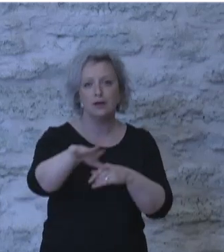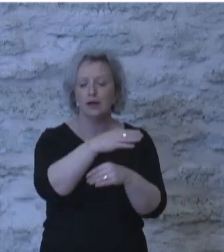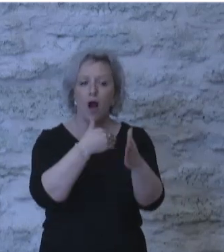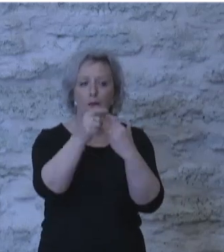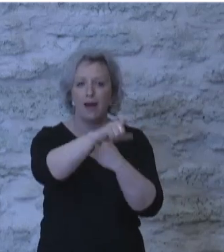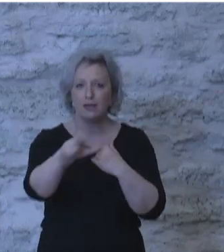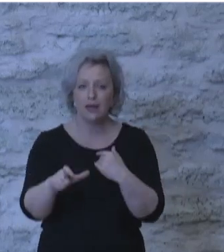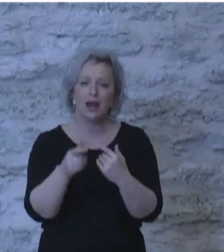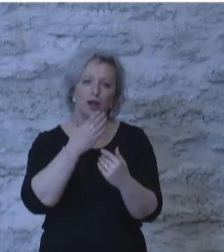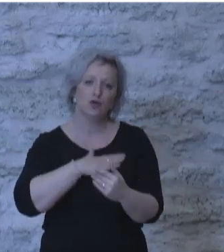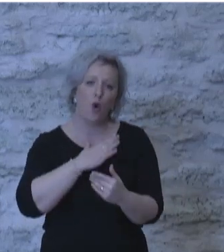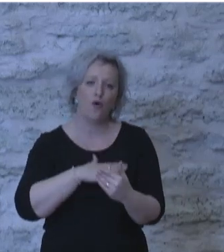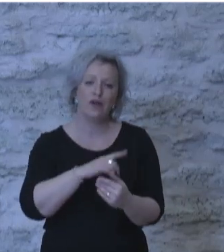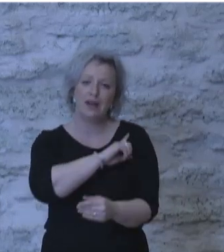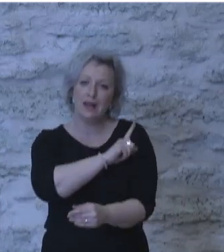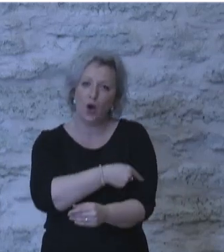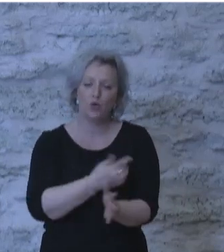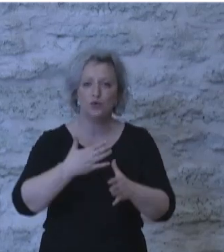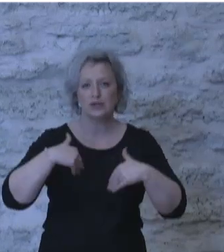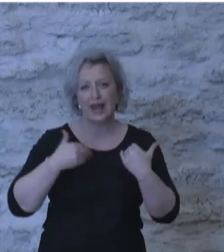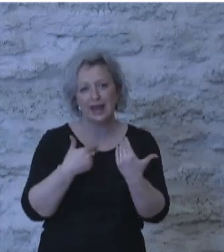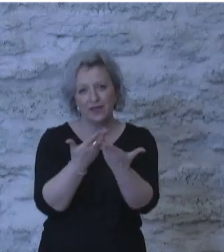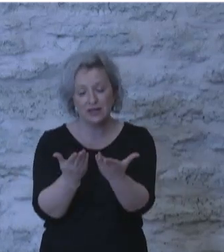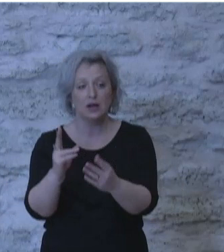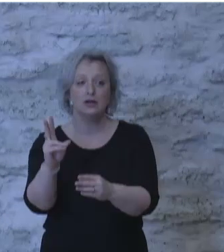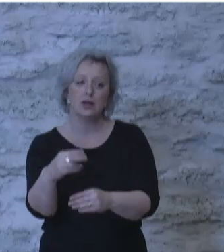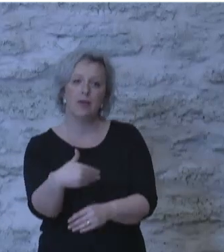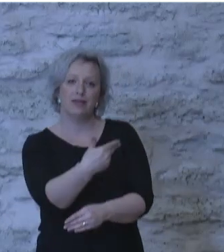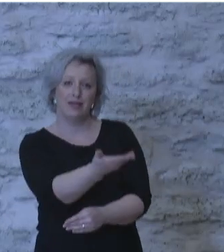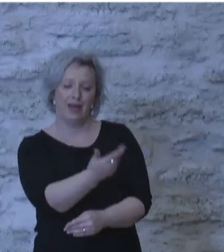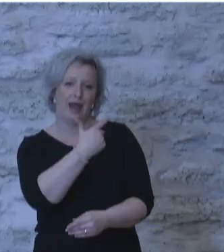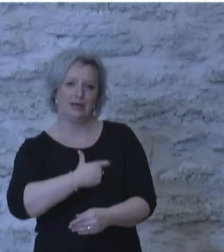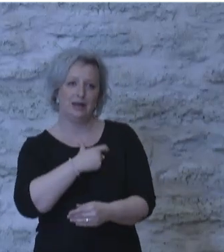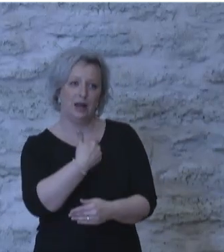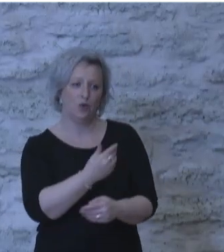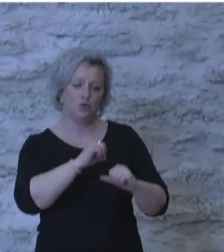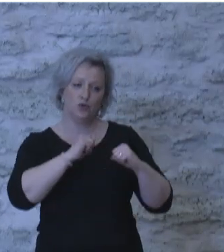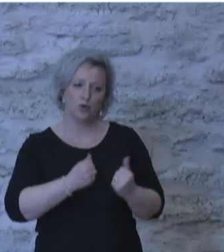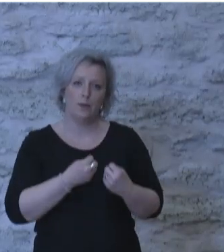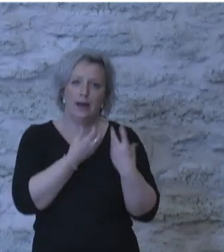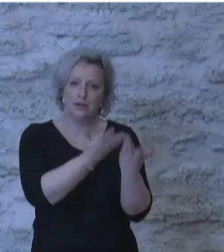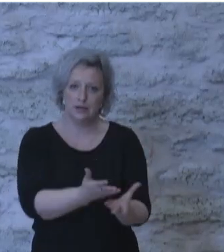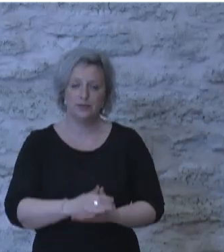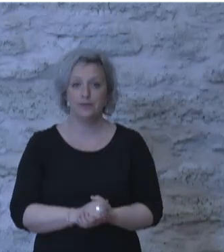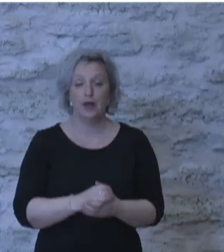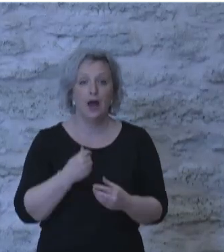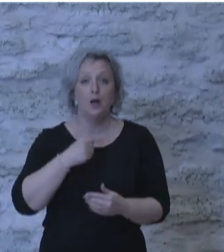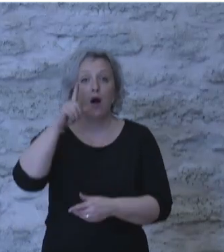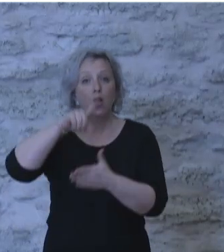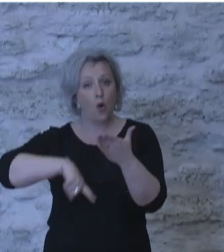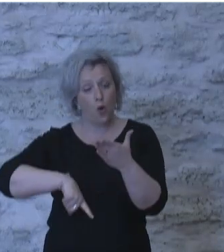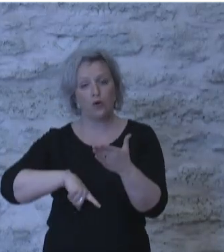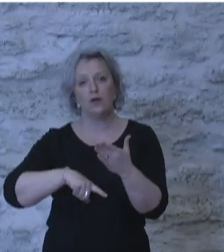jõudu ja tervist. Muidugi seda sama ka teile isiklikult ja seejuures kogu südamest. Ma loodan